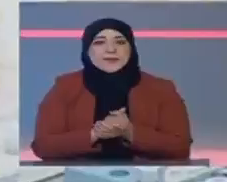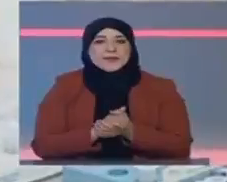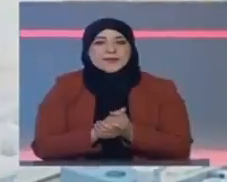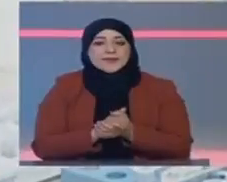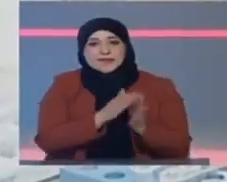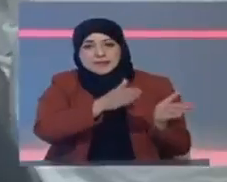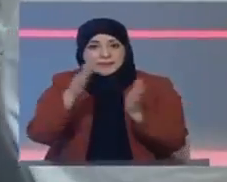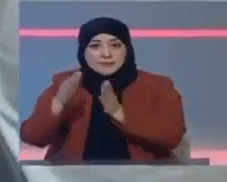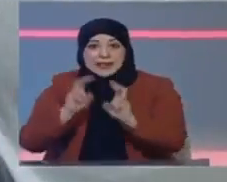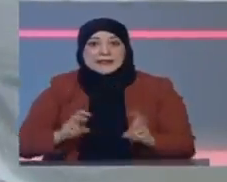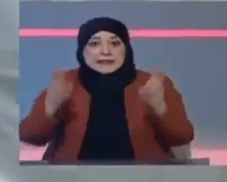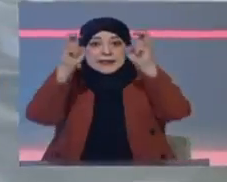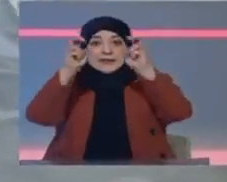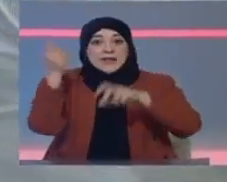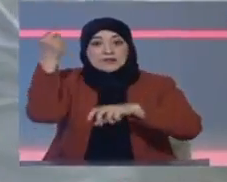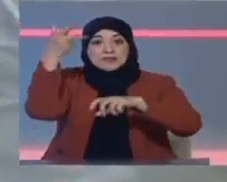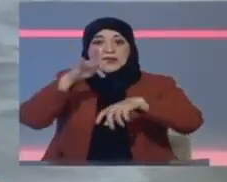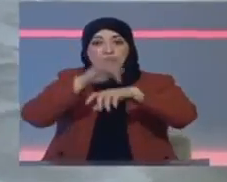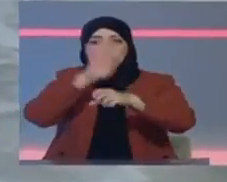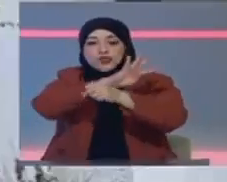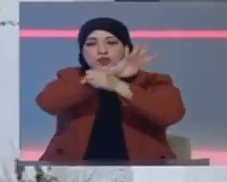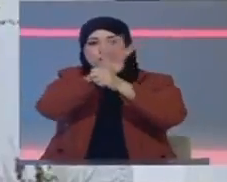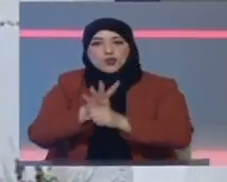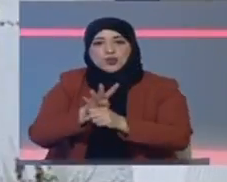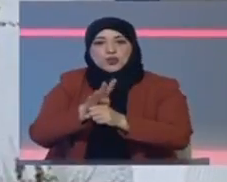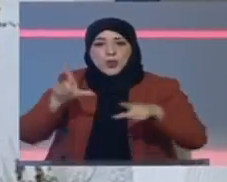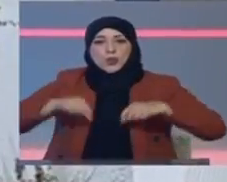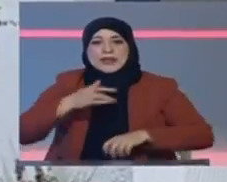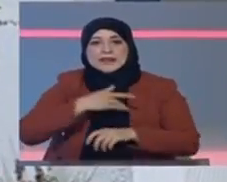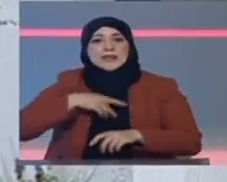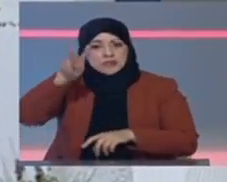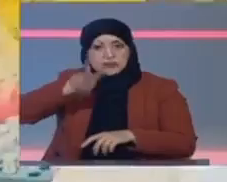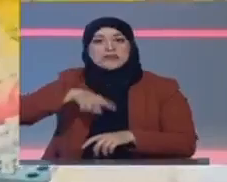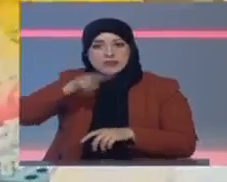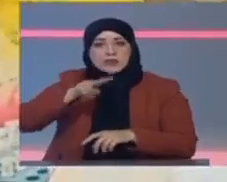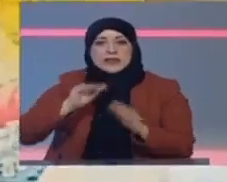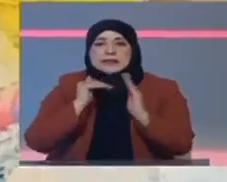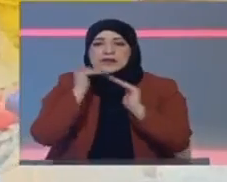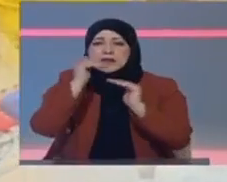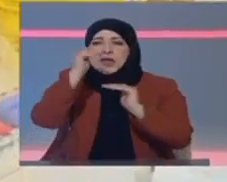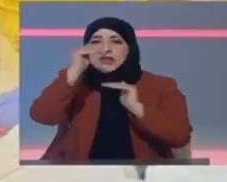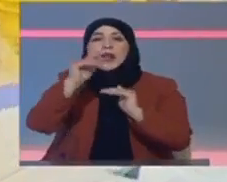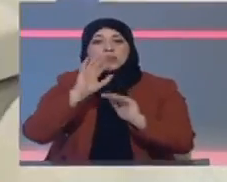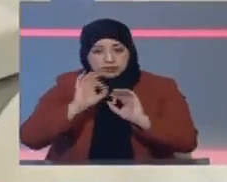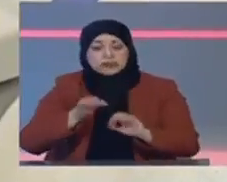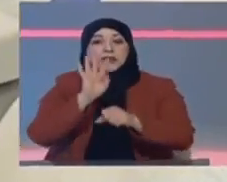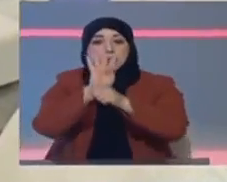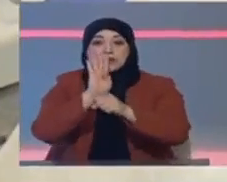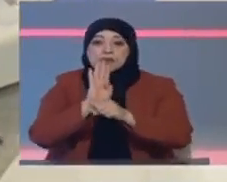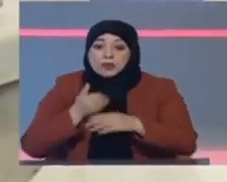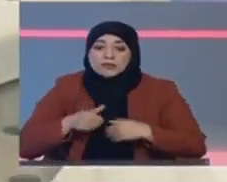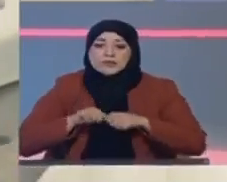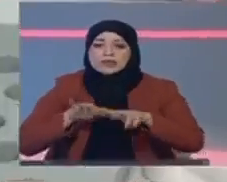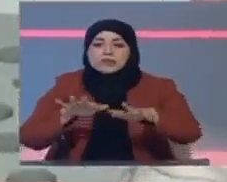ارتفاع حصيله المصابين بفيروس كورونا ووزاره الصحه تؤكد ان التطور في الوضع الوضع يؤشر الى انتشار المرض